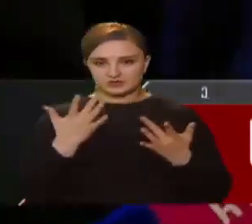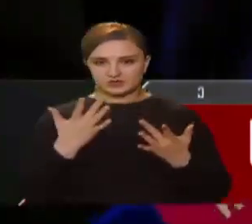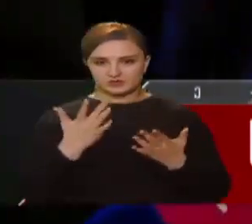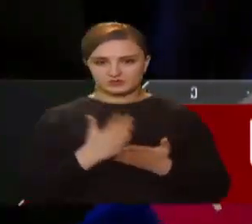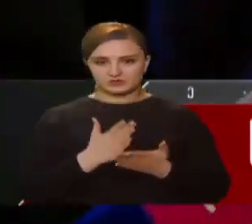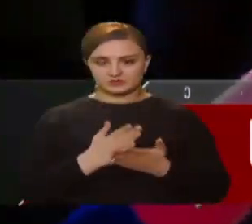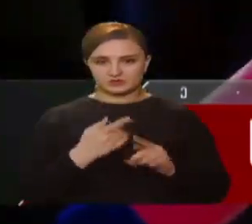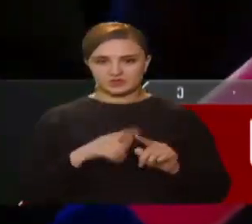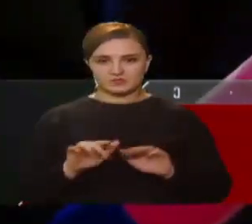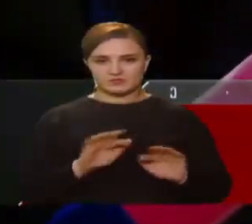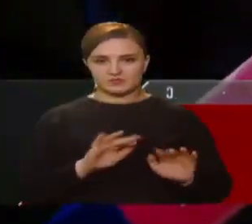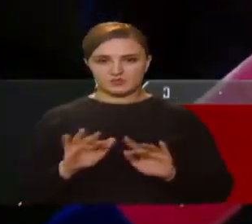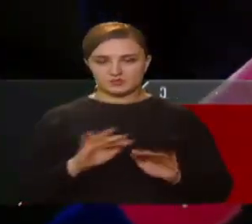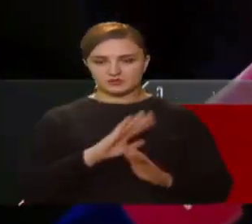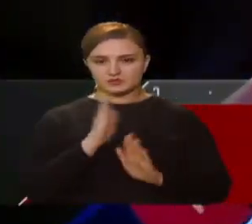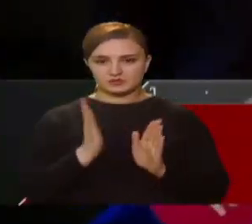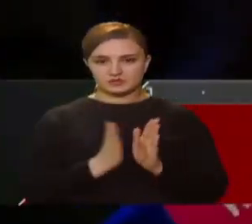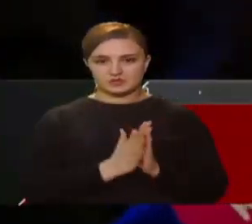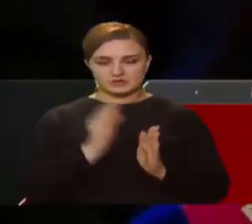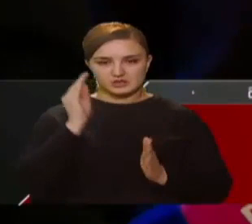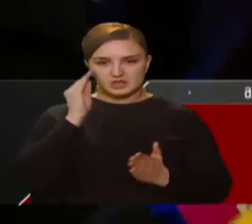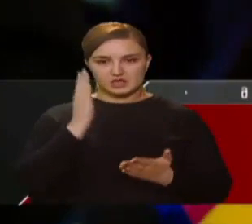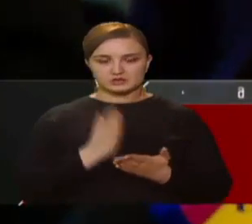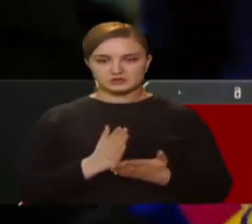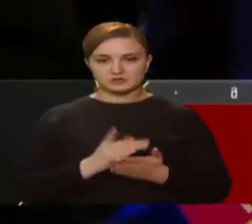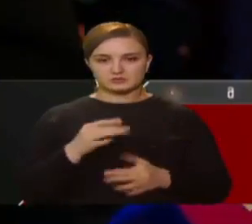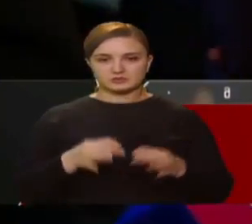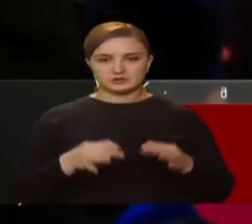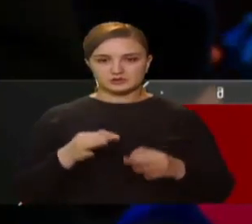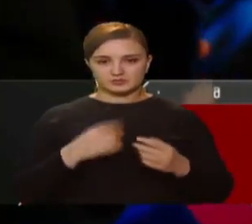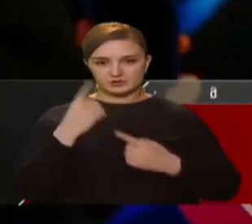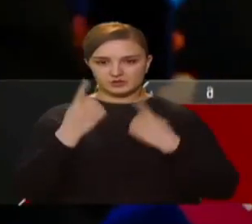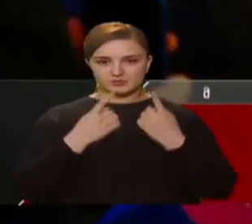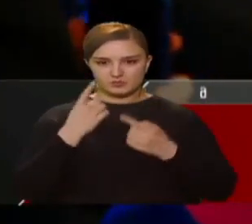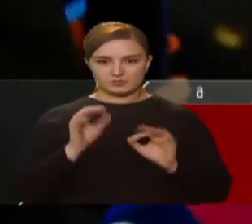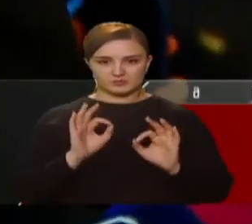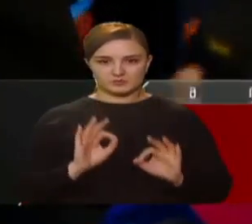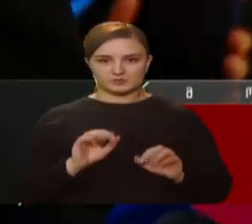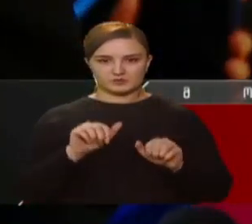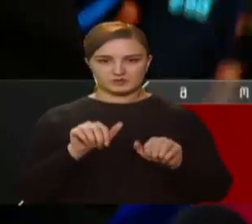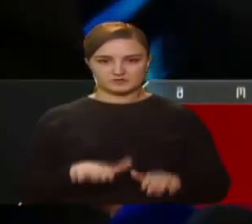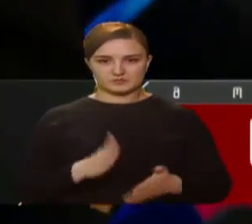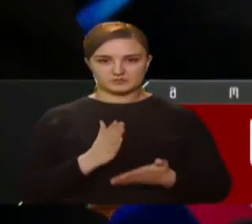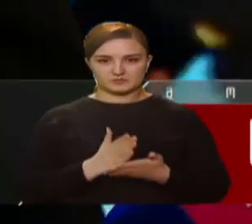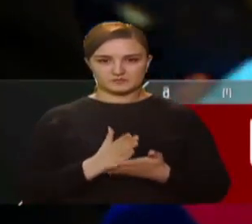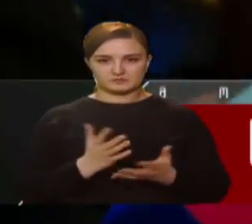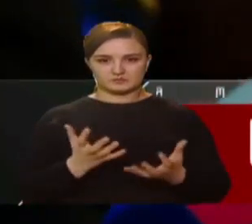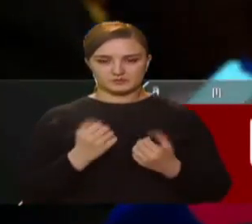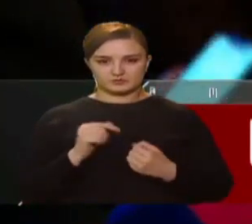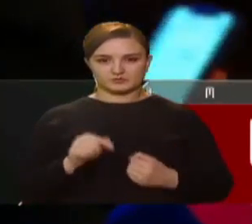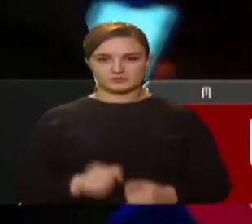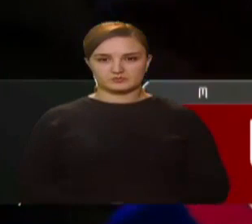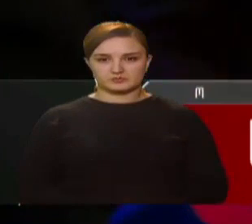ამ პროცესის მთელი არწი მდგომარეობს იმაში, რომ სასამართლომ ინფორმირებული გადაწყვეტილება მიიღოს ამ საკითხთან დაკავშირებით